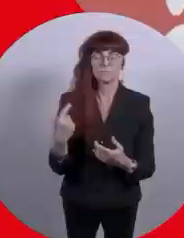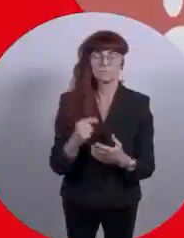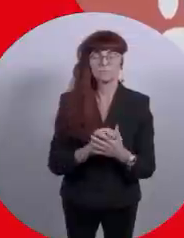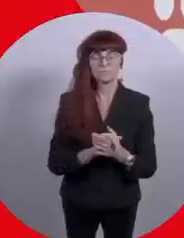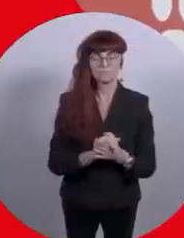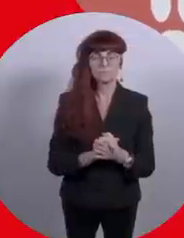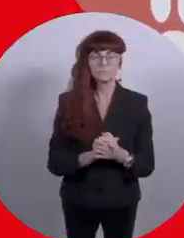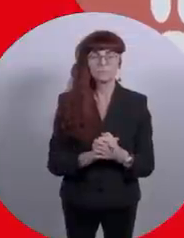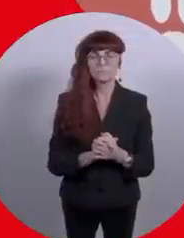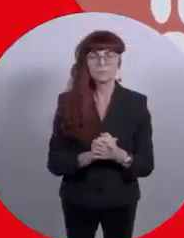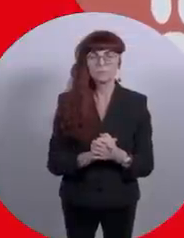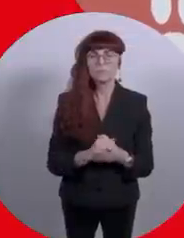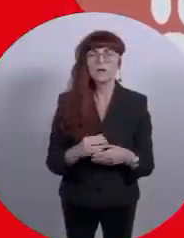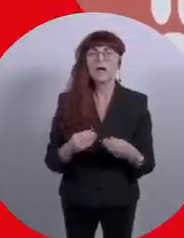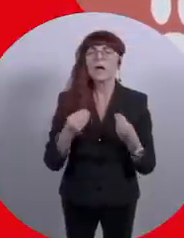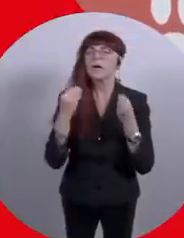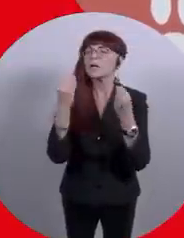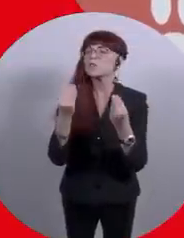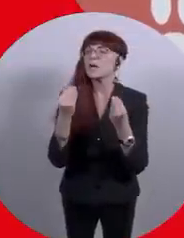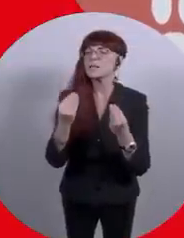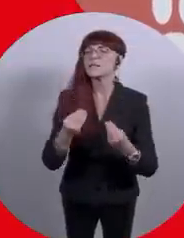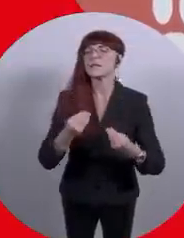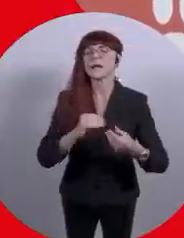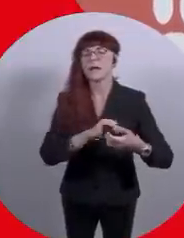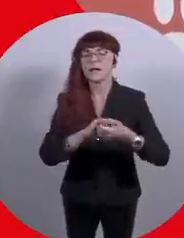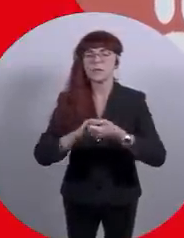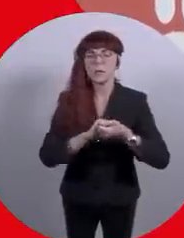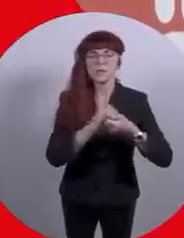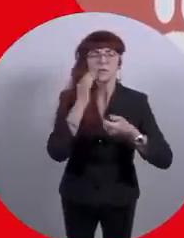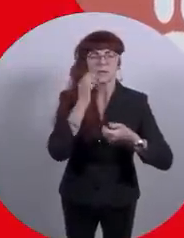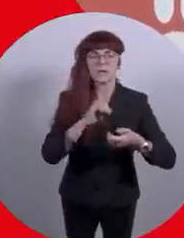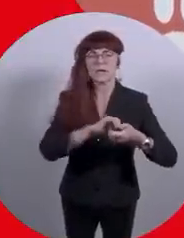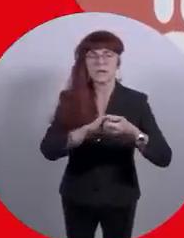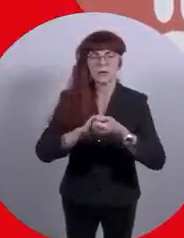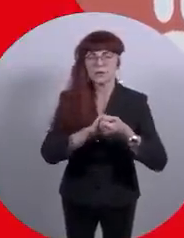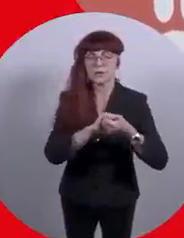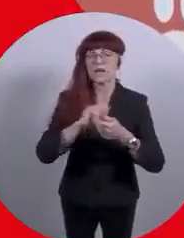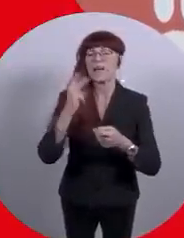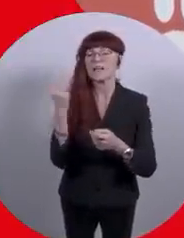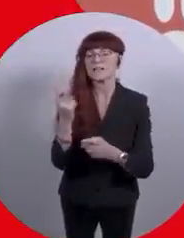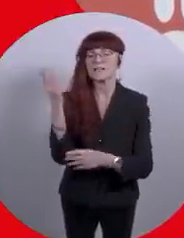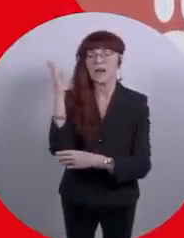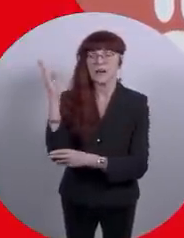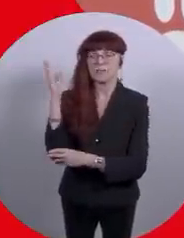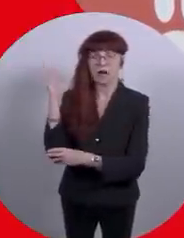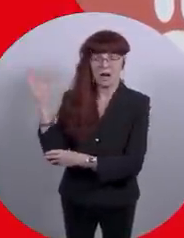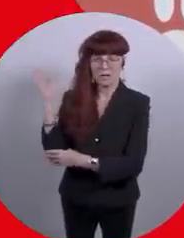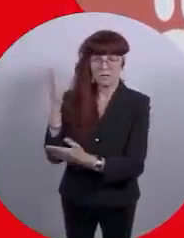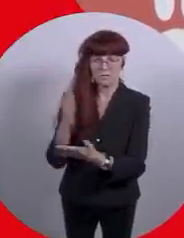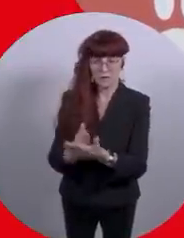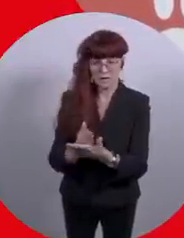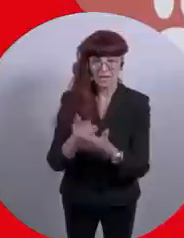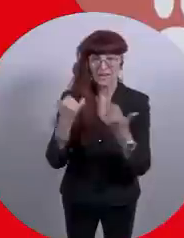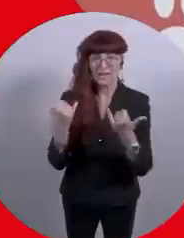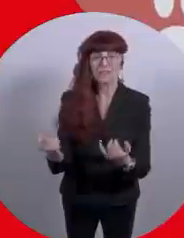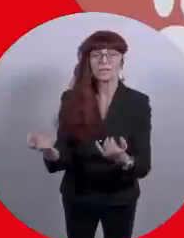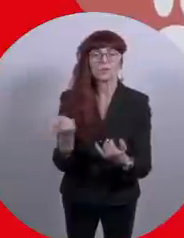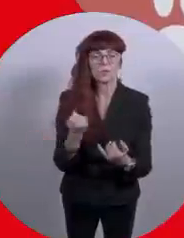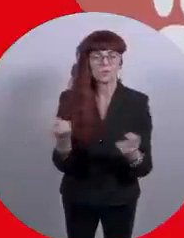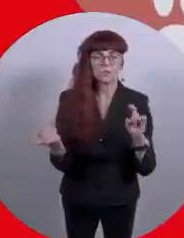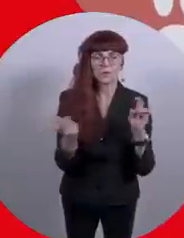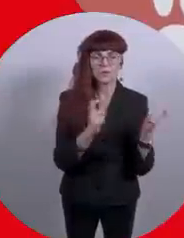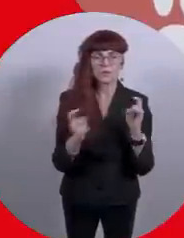ja geschätzte GenossInnen noch den beiden Präsentationen und Referaten nun in die Diskussion